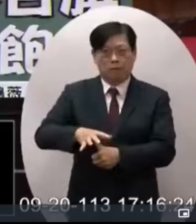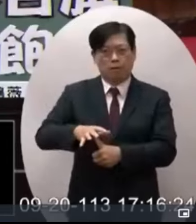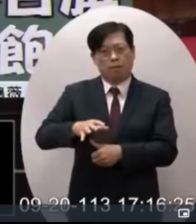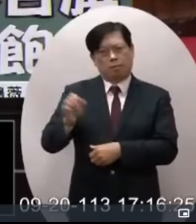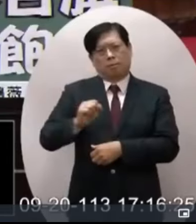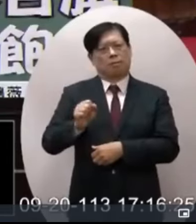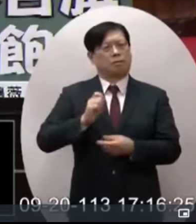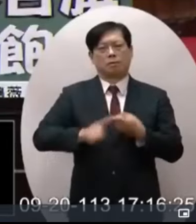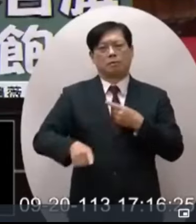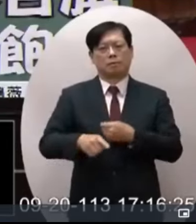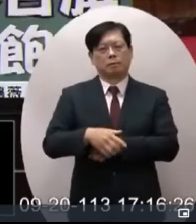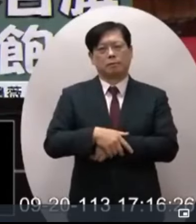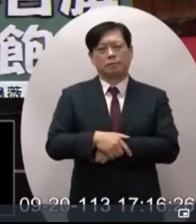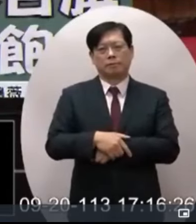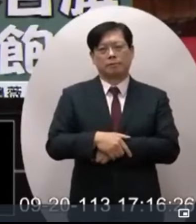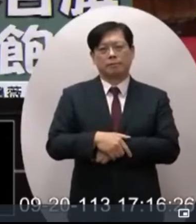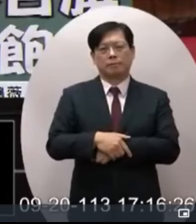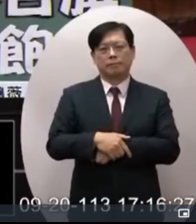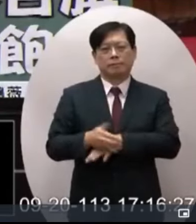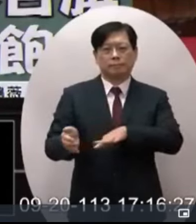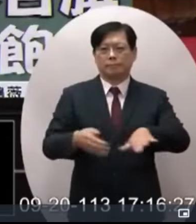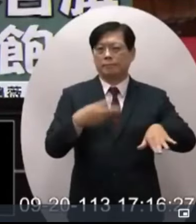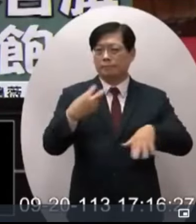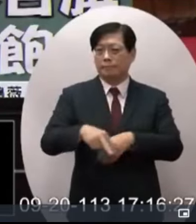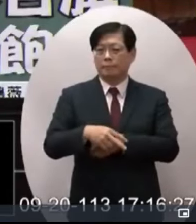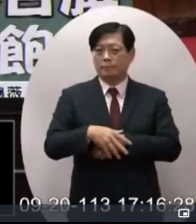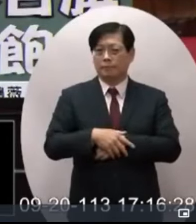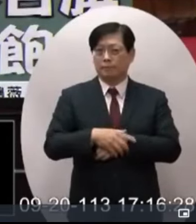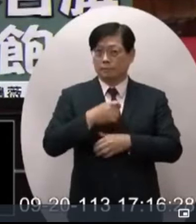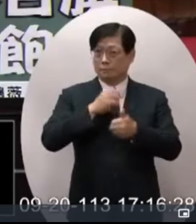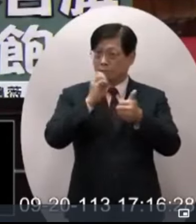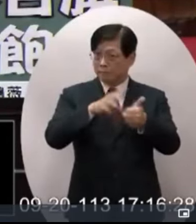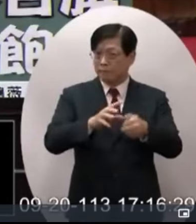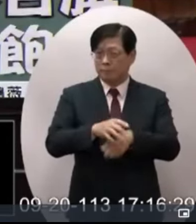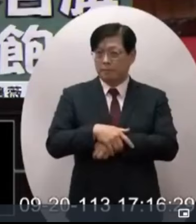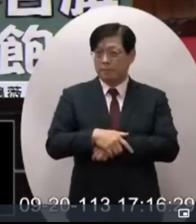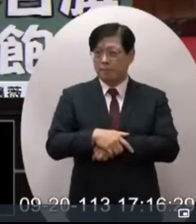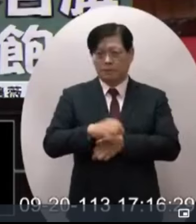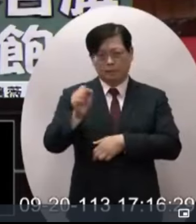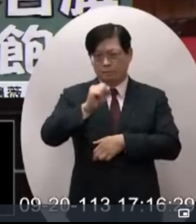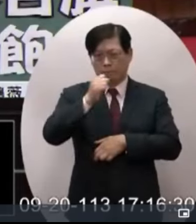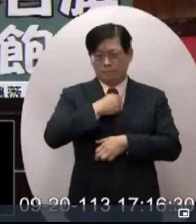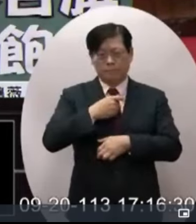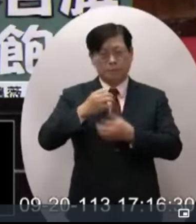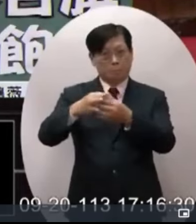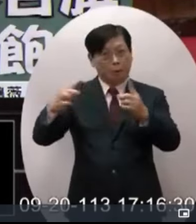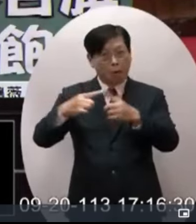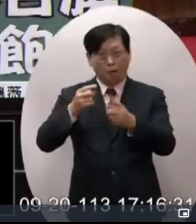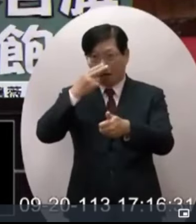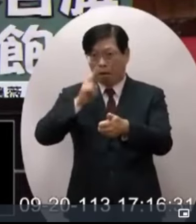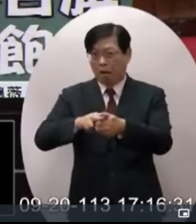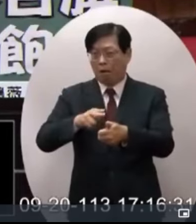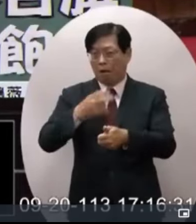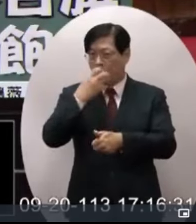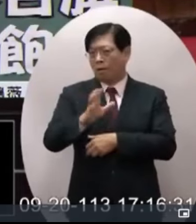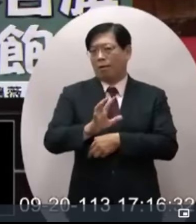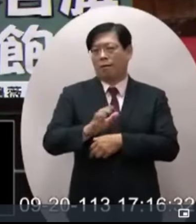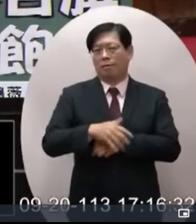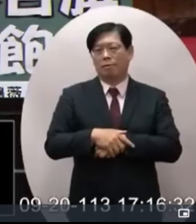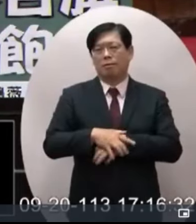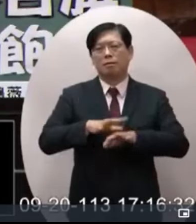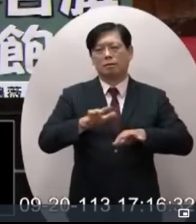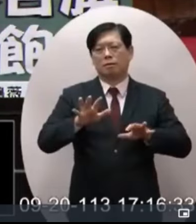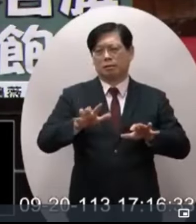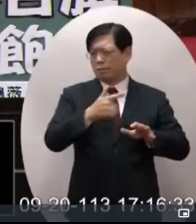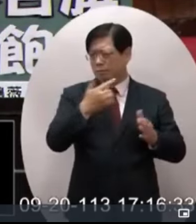合理。好，这个是一个。另外，我特别讲说，不要去滥杀无辜。所以在这边具